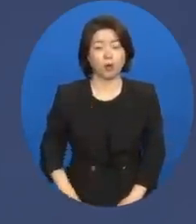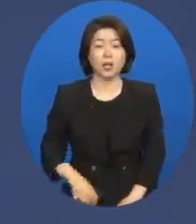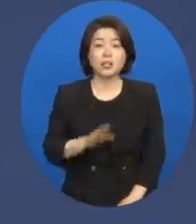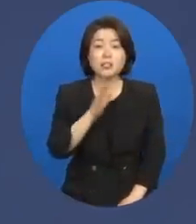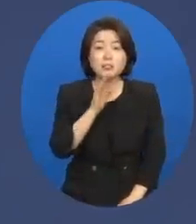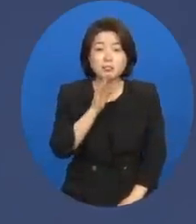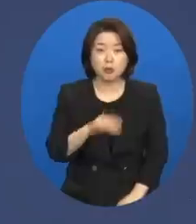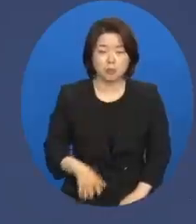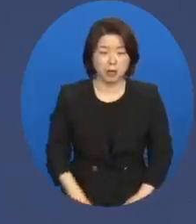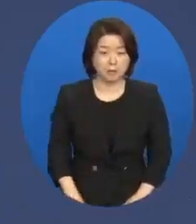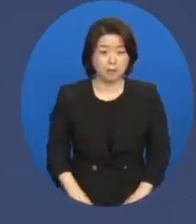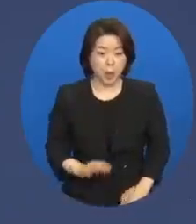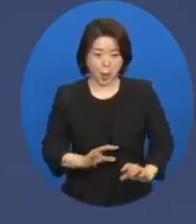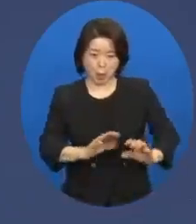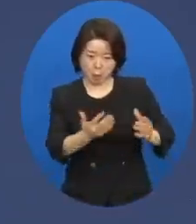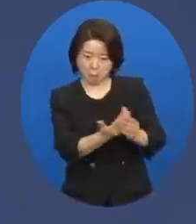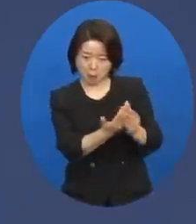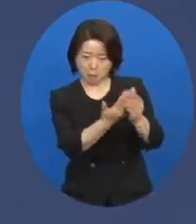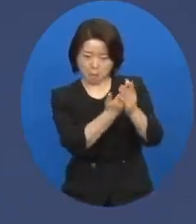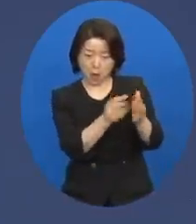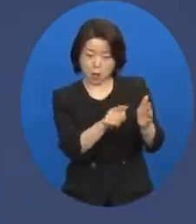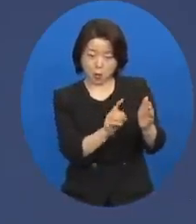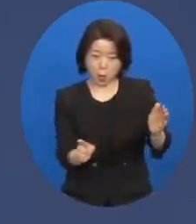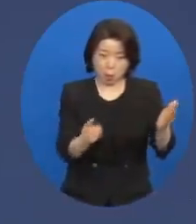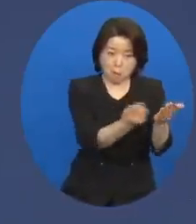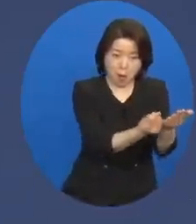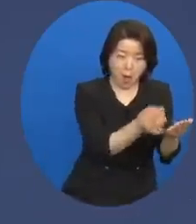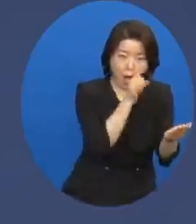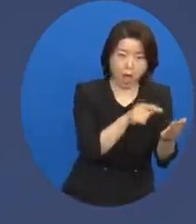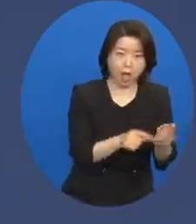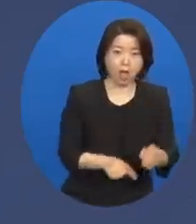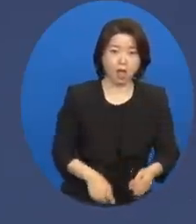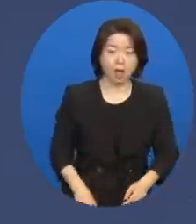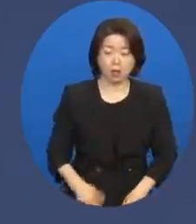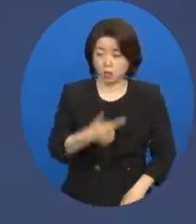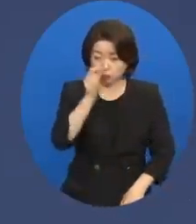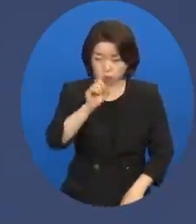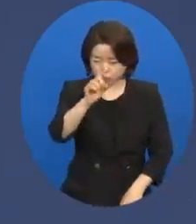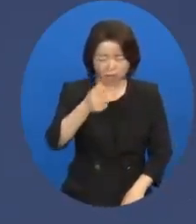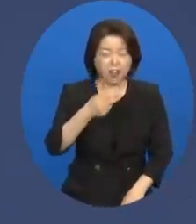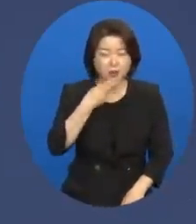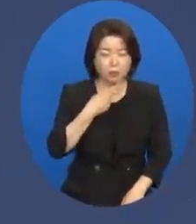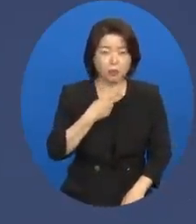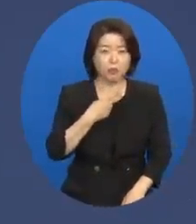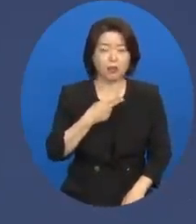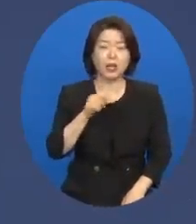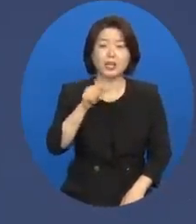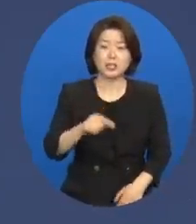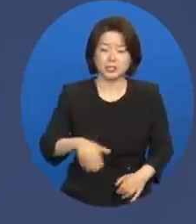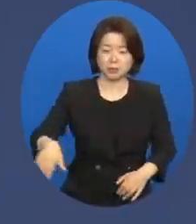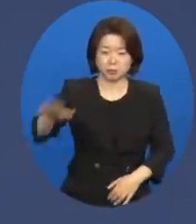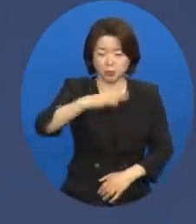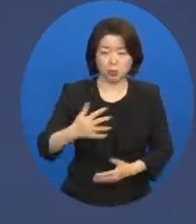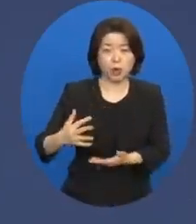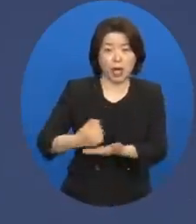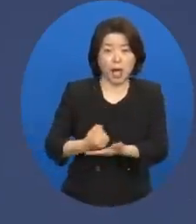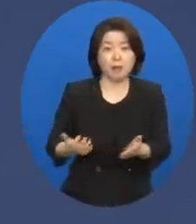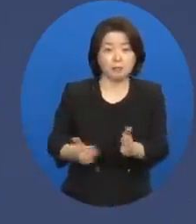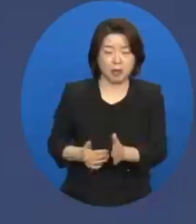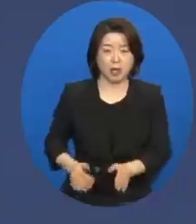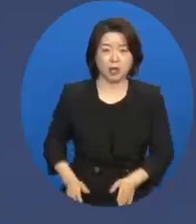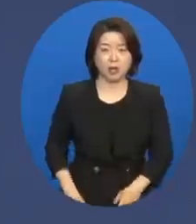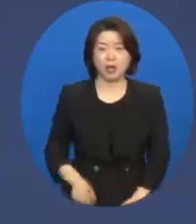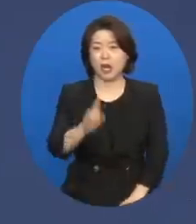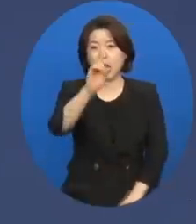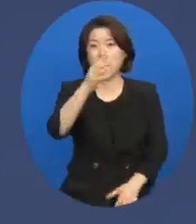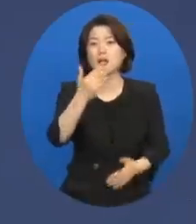선진 대열에 서고 그래서 선진 국가 대열에 서서 부족할 게 아무것도 없는 그런 모든 걸 다 얻었어요. 한 가지만